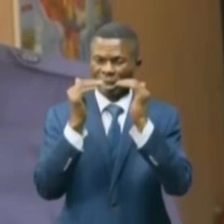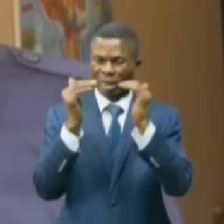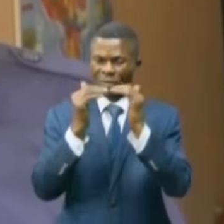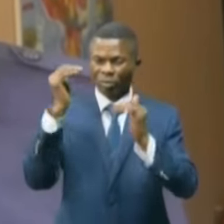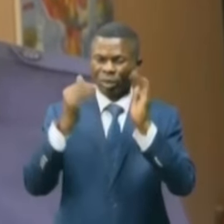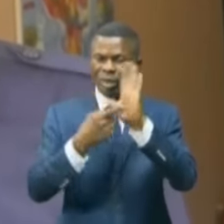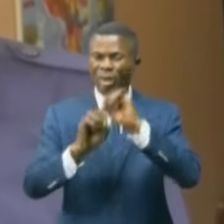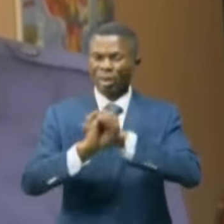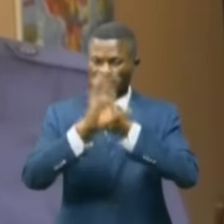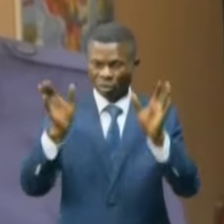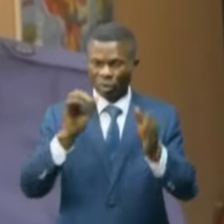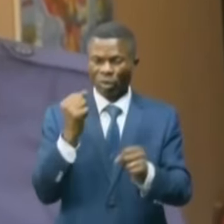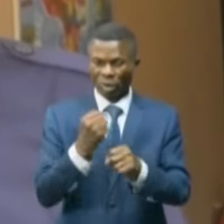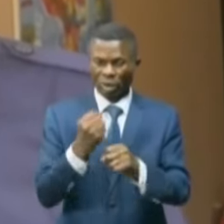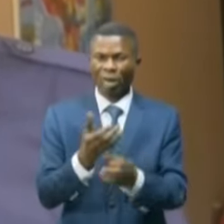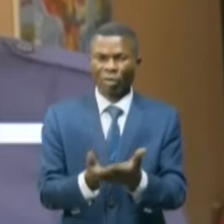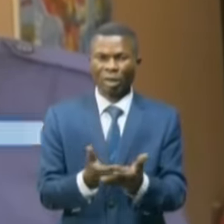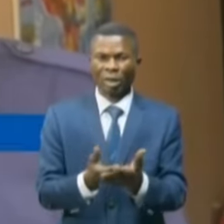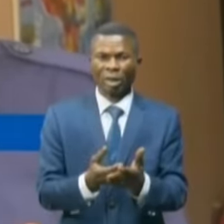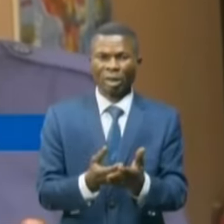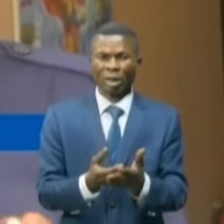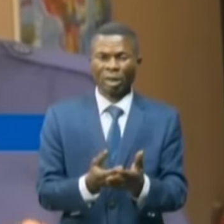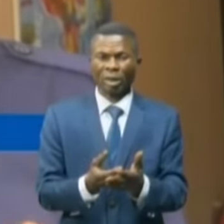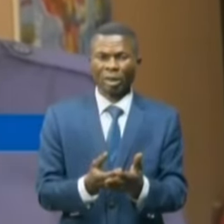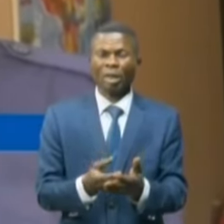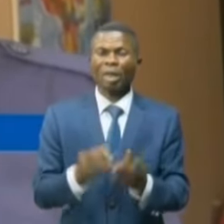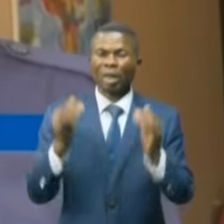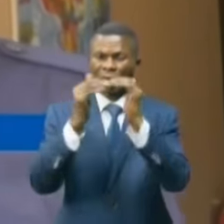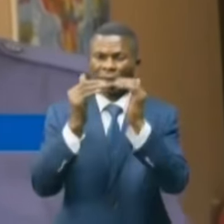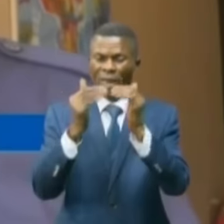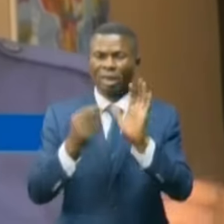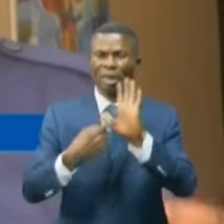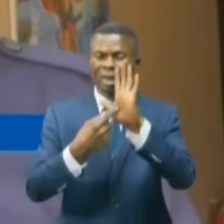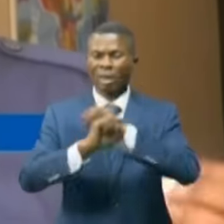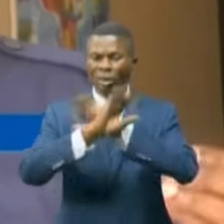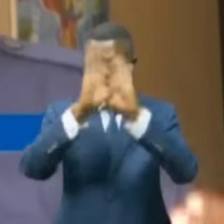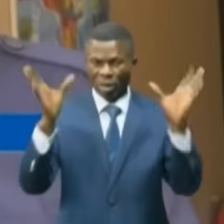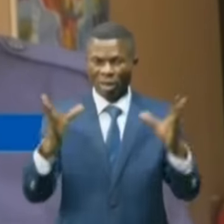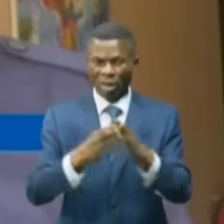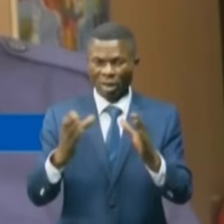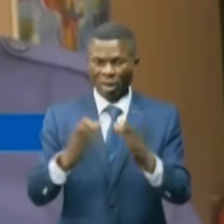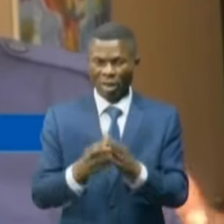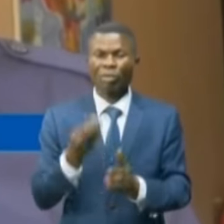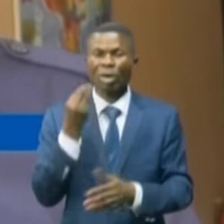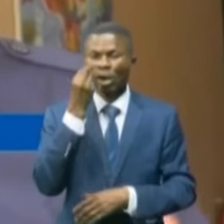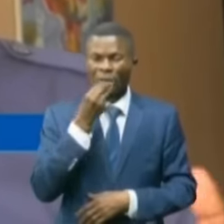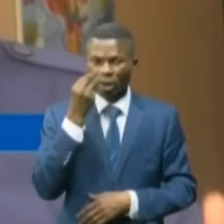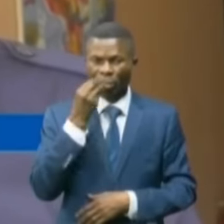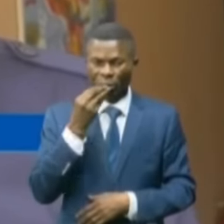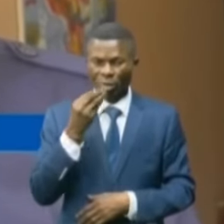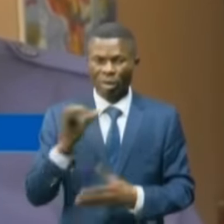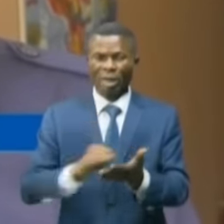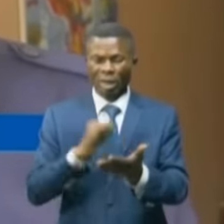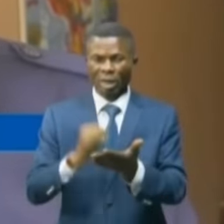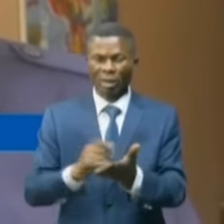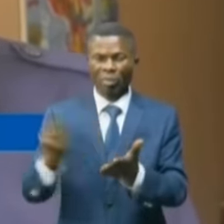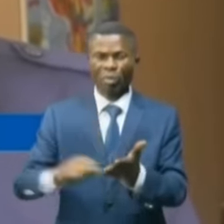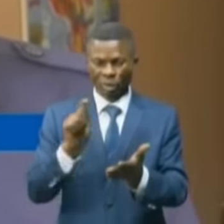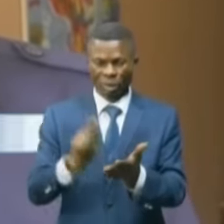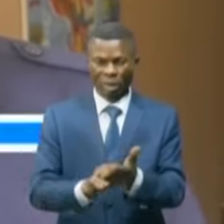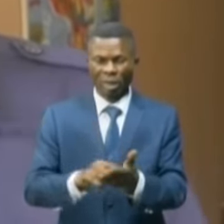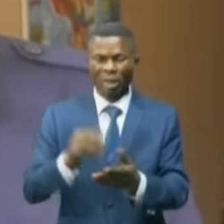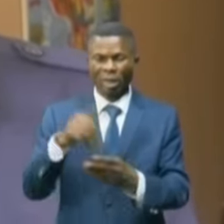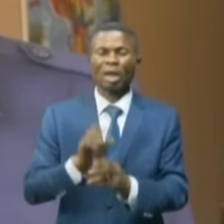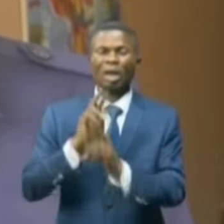transparence sur ces opérations, au même niveau de transparence avec les déclarations des impôts, des taxes que nous avons dans